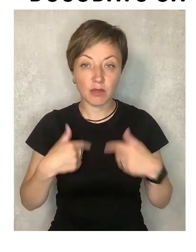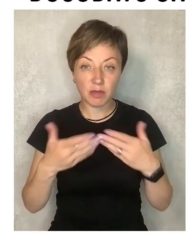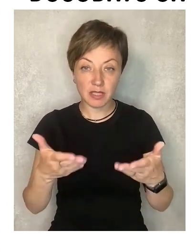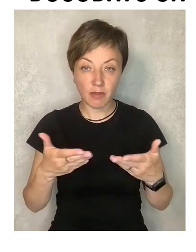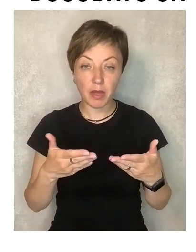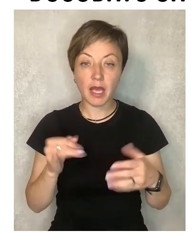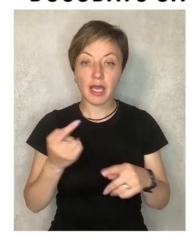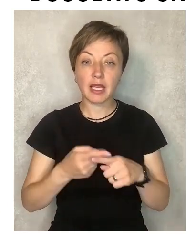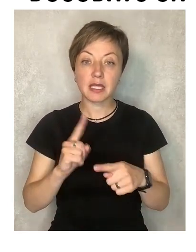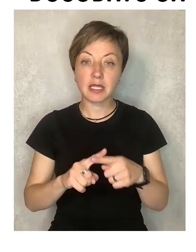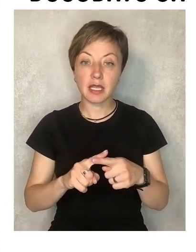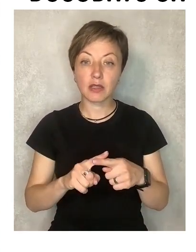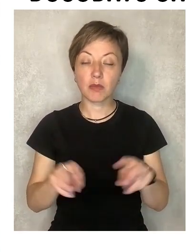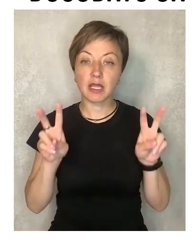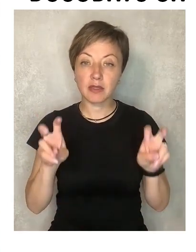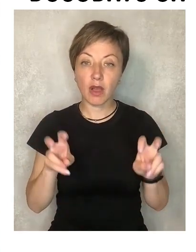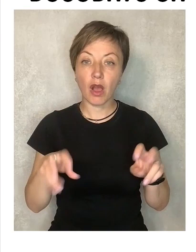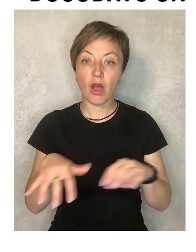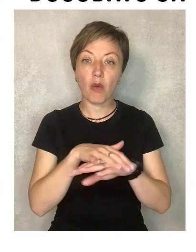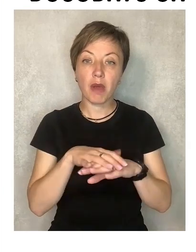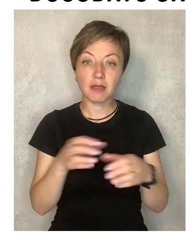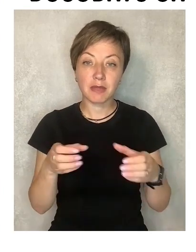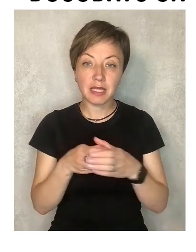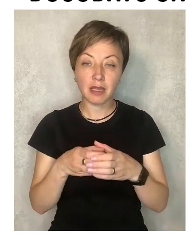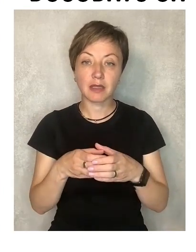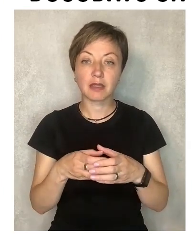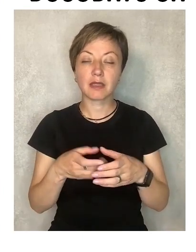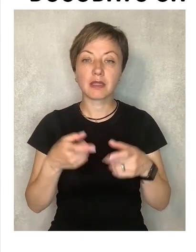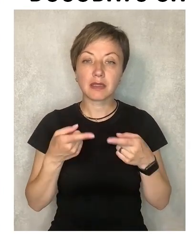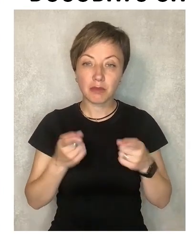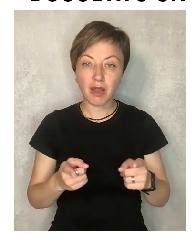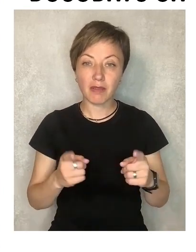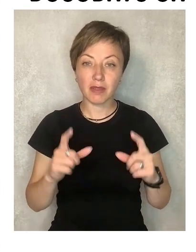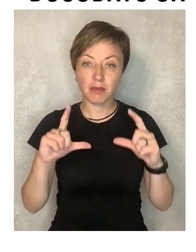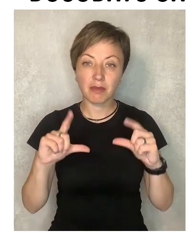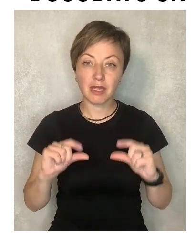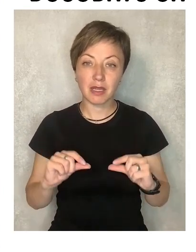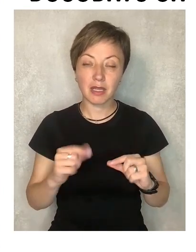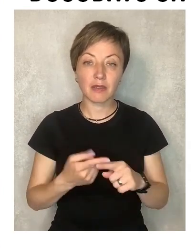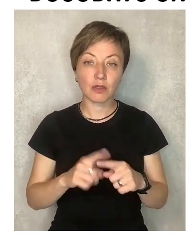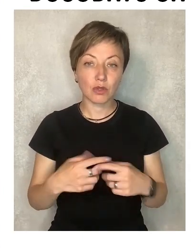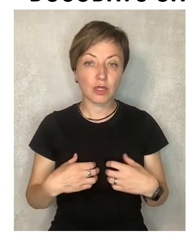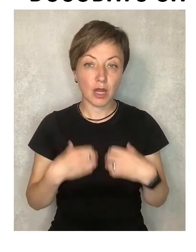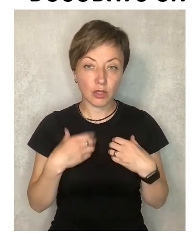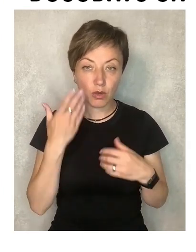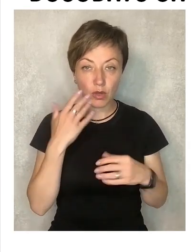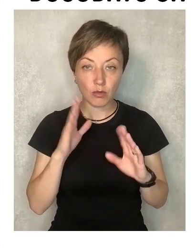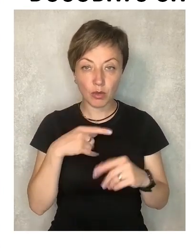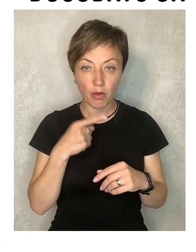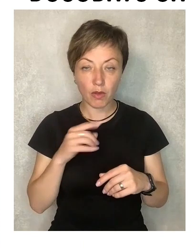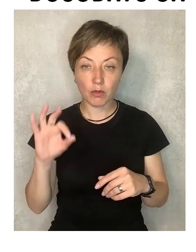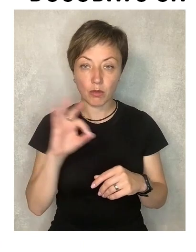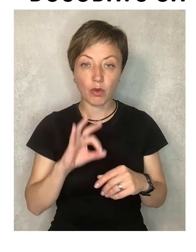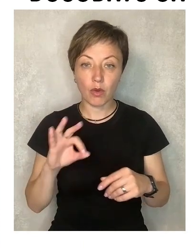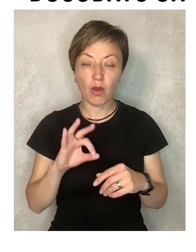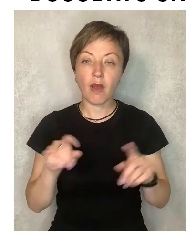цей, те, що ми називаємо громадським сектором, він справді міліє. І від цього стає страшно. Тому що коли ми будемо говорити про, ми говоримо про